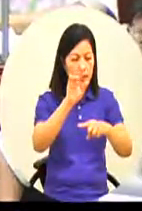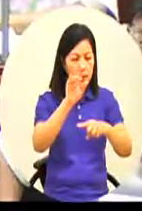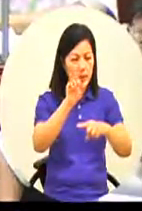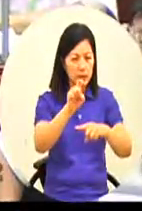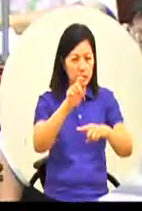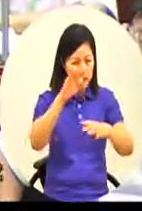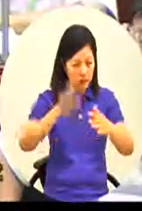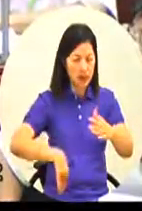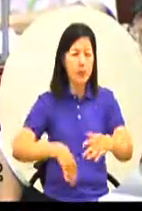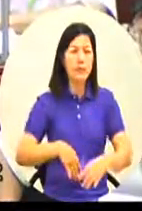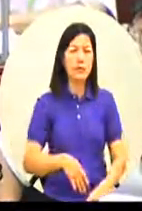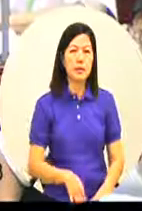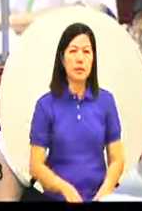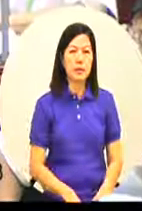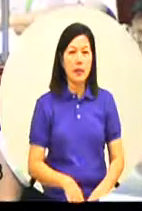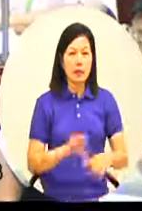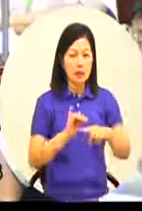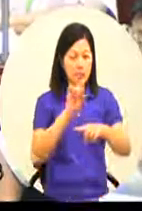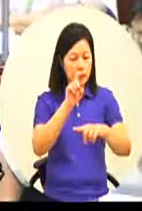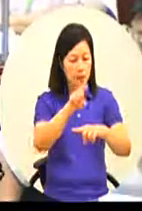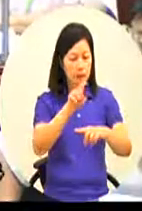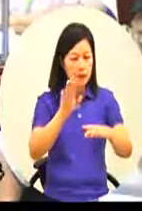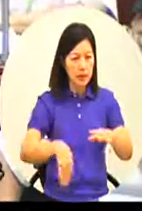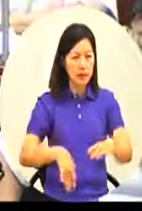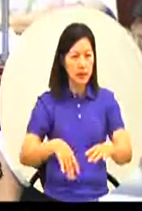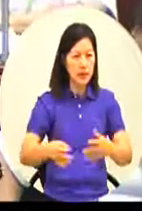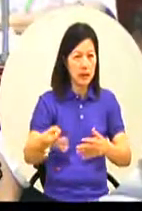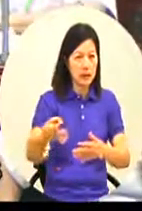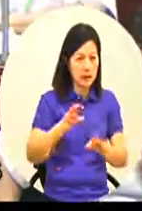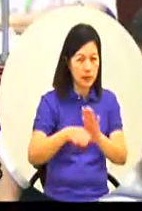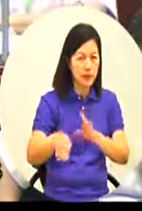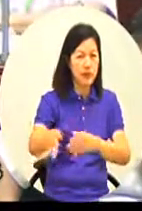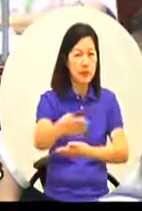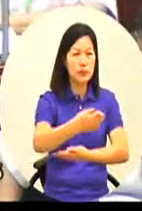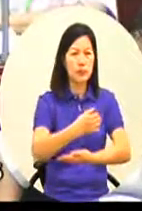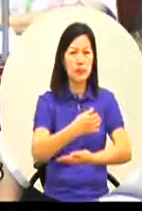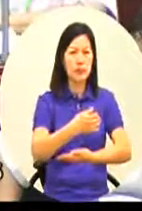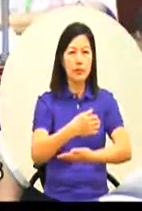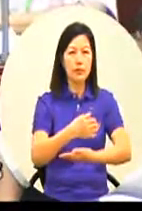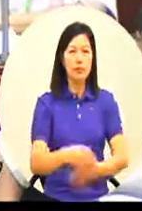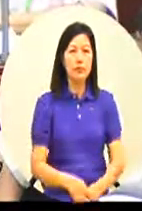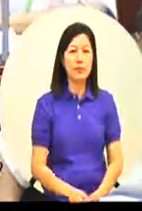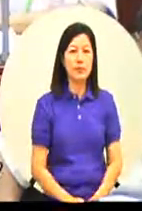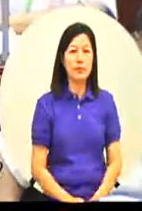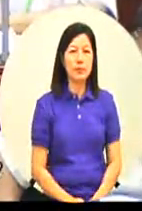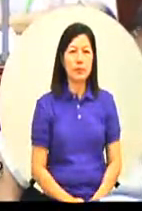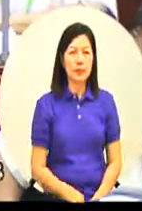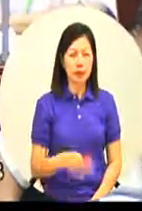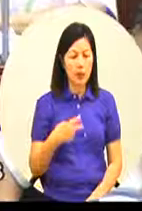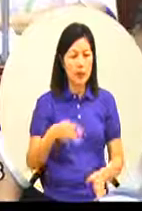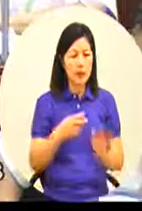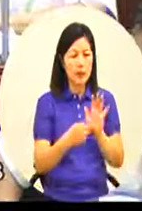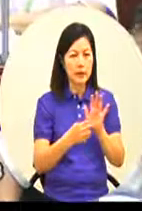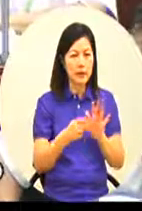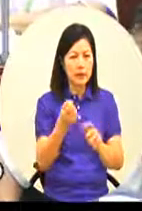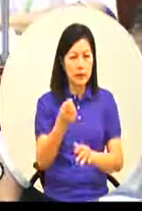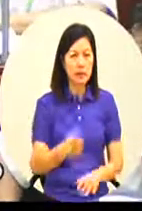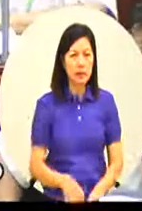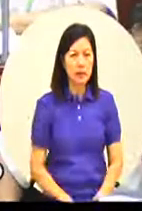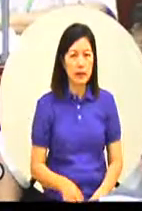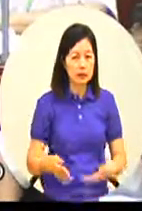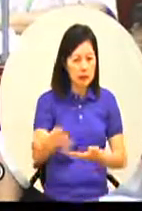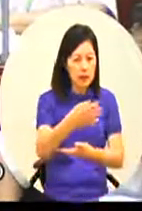啊，千分之十的税率所扣的吼，好好，我搁剩一点仔尔吼，就是讲这样咧